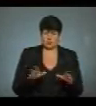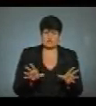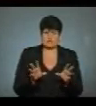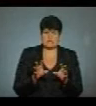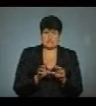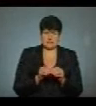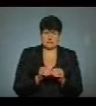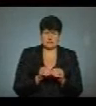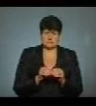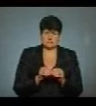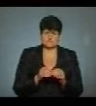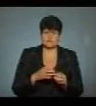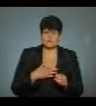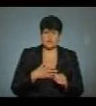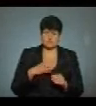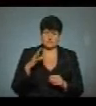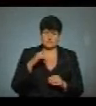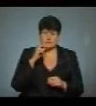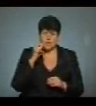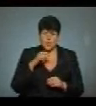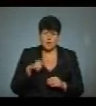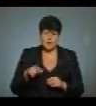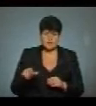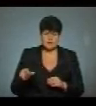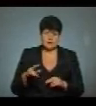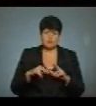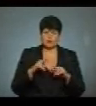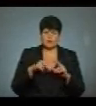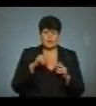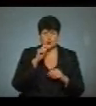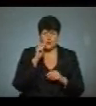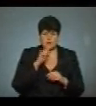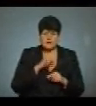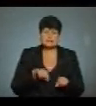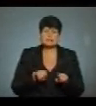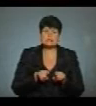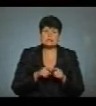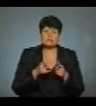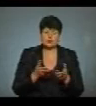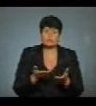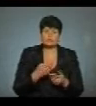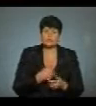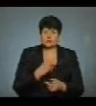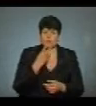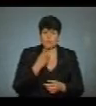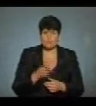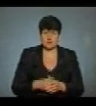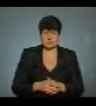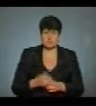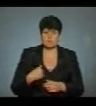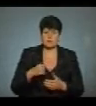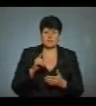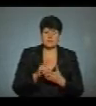з'єднатися з нашими всіма українцями і будувати Україну таку, яку ми хочемо бачити. Ми